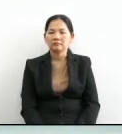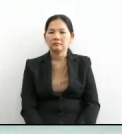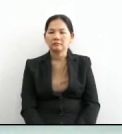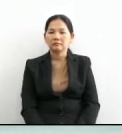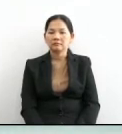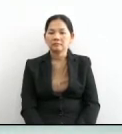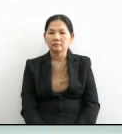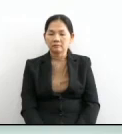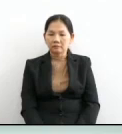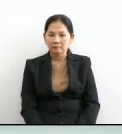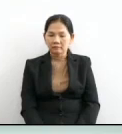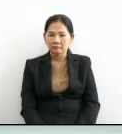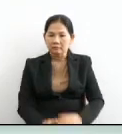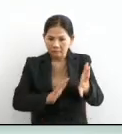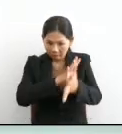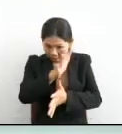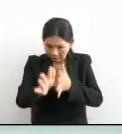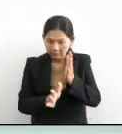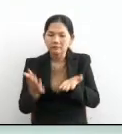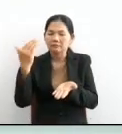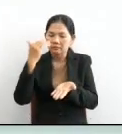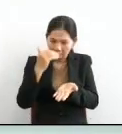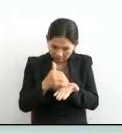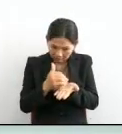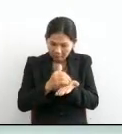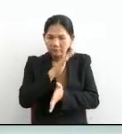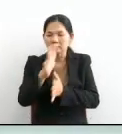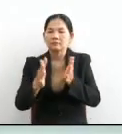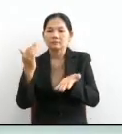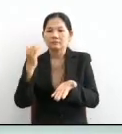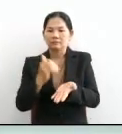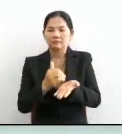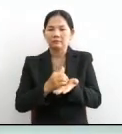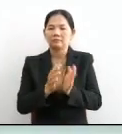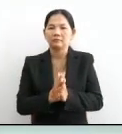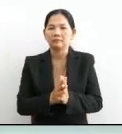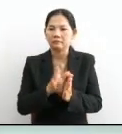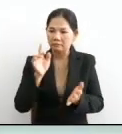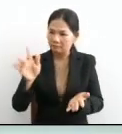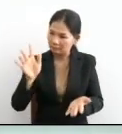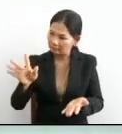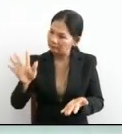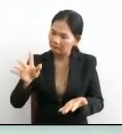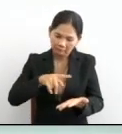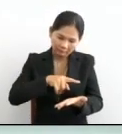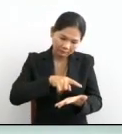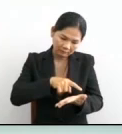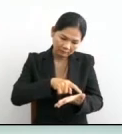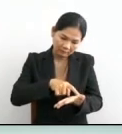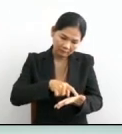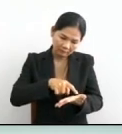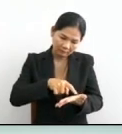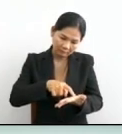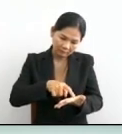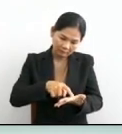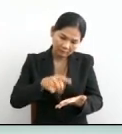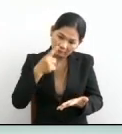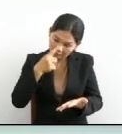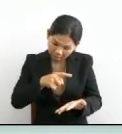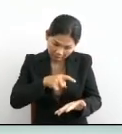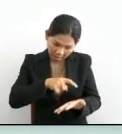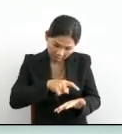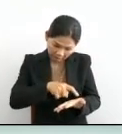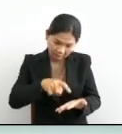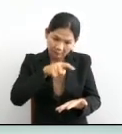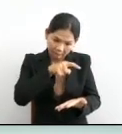chà con ai an mà đoàn tiết chà đầu dọc đây chẳng ôl bị kram xong này đọc bọc con tới